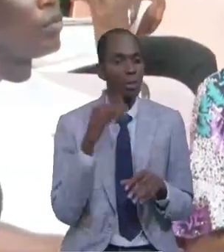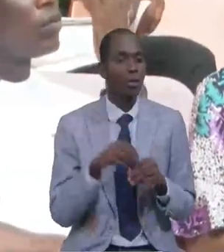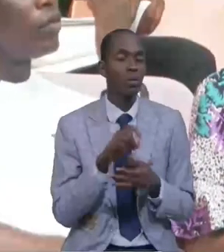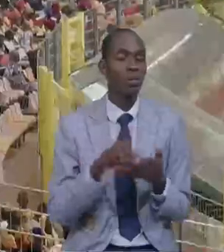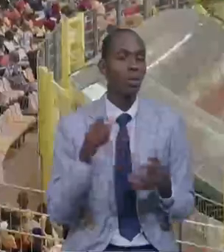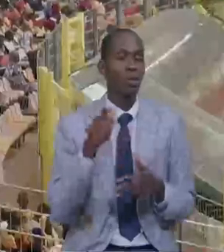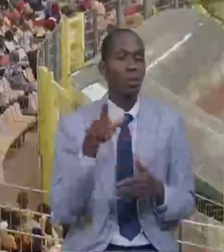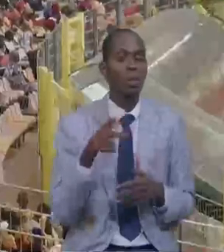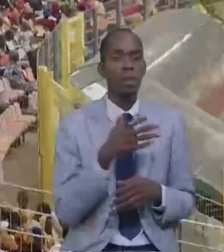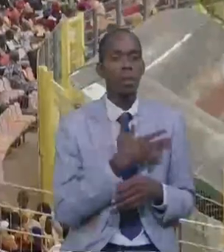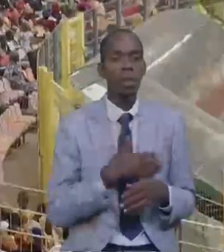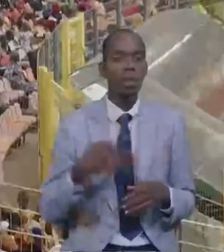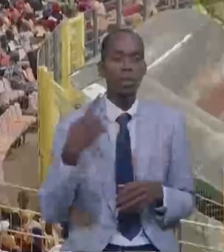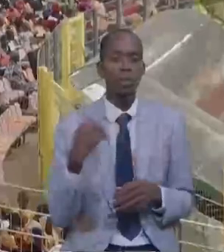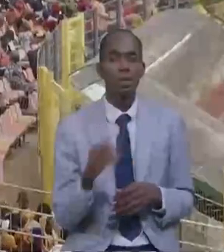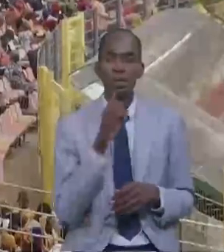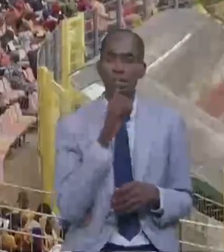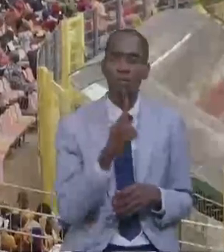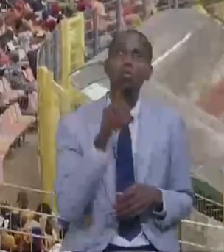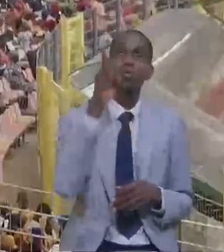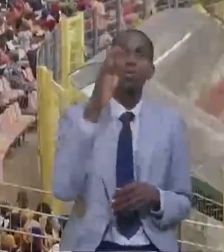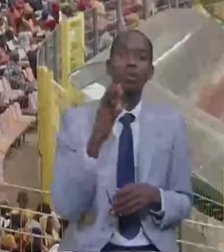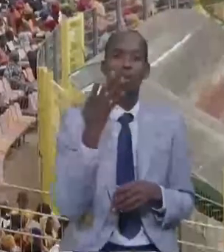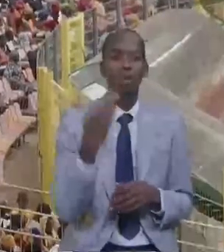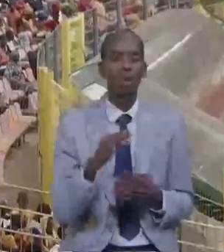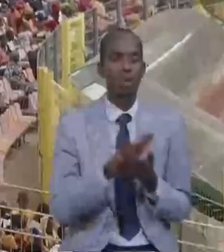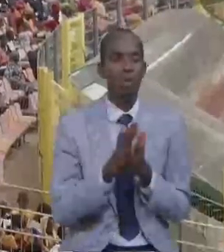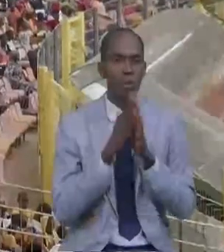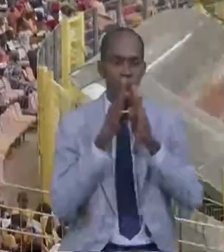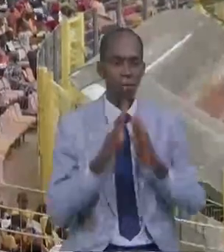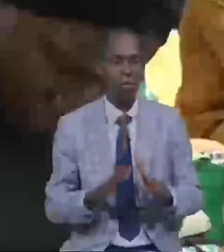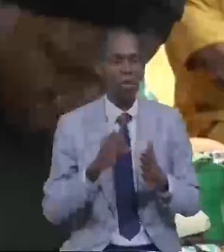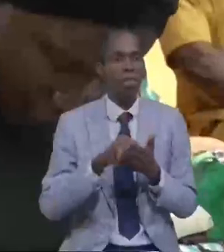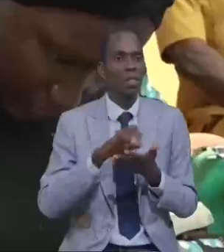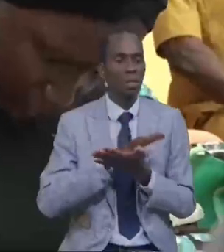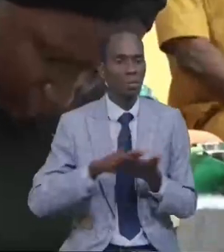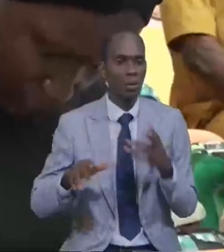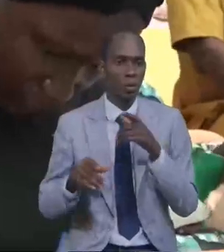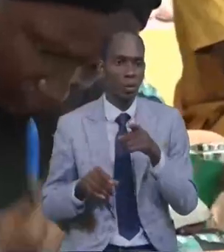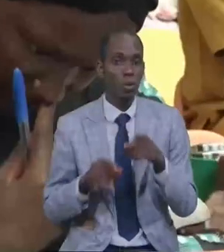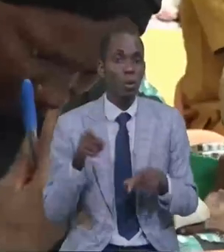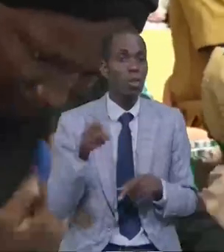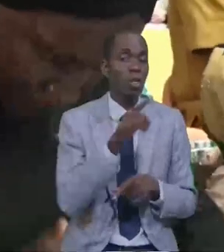ils étaient sauvés. Une nouvelle expérience est venue. Le Dieu de paix,